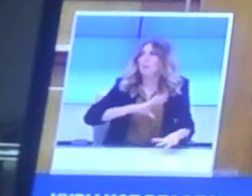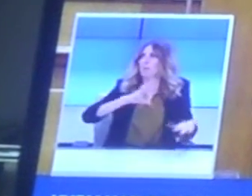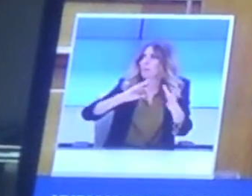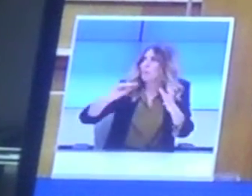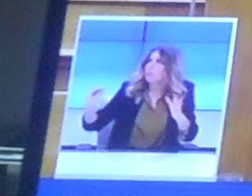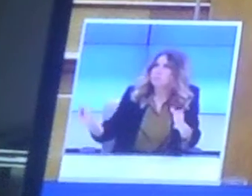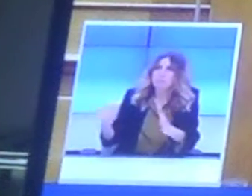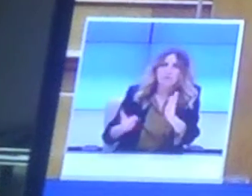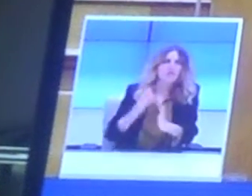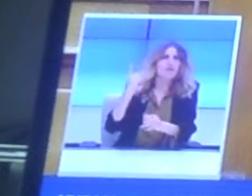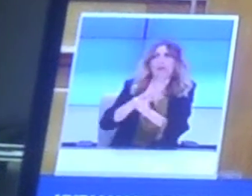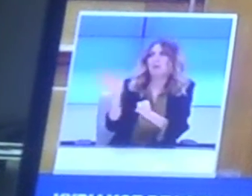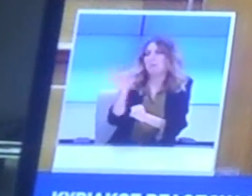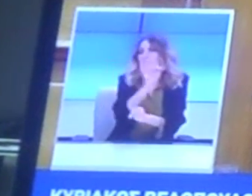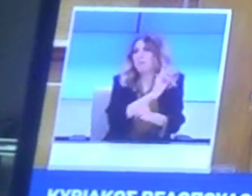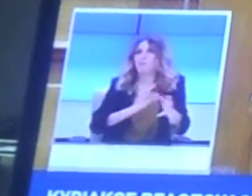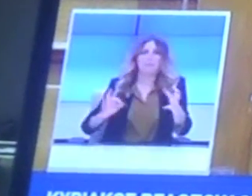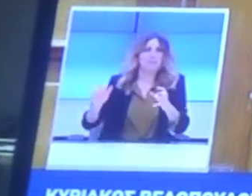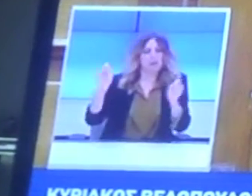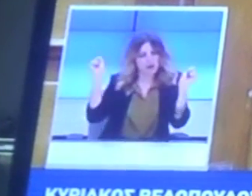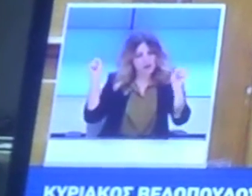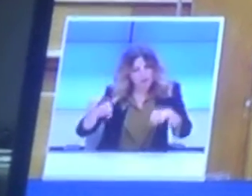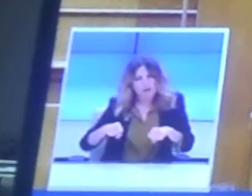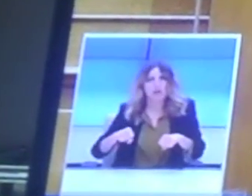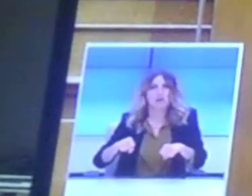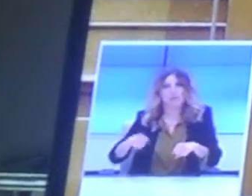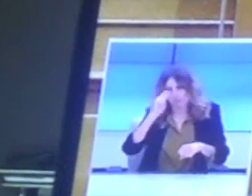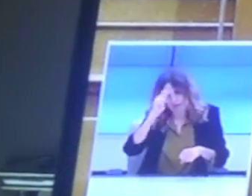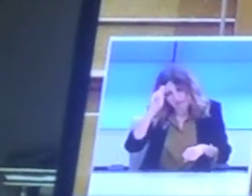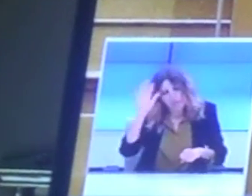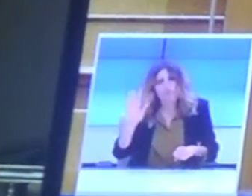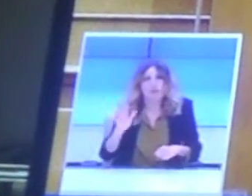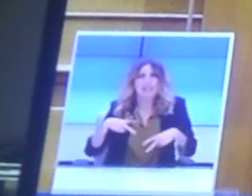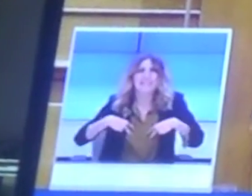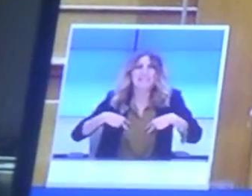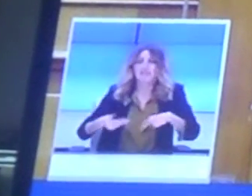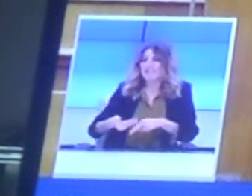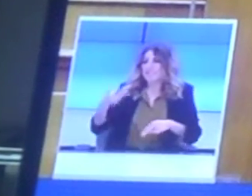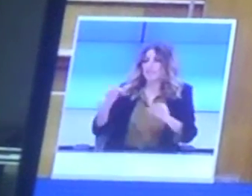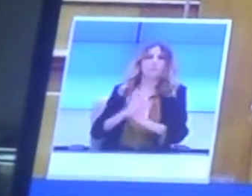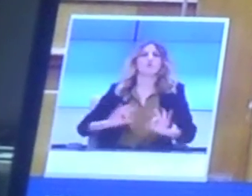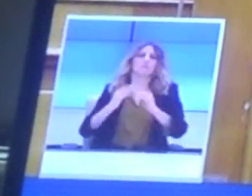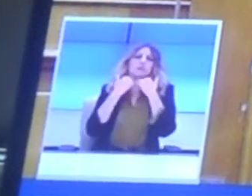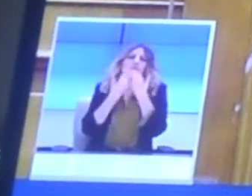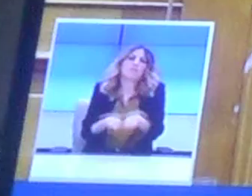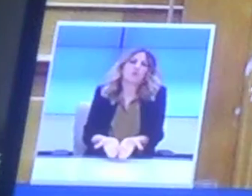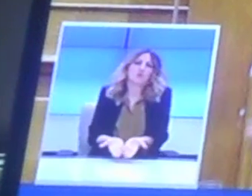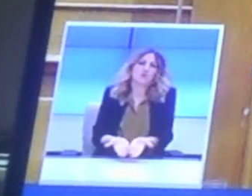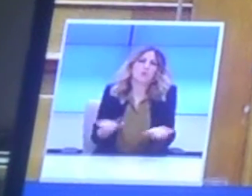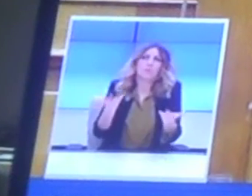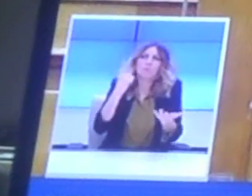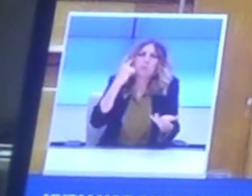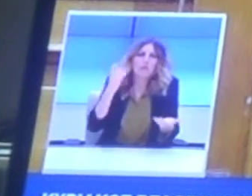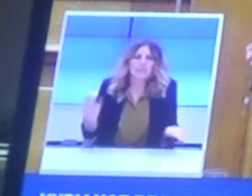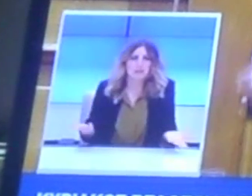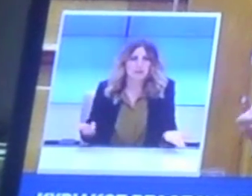πρόβλημα στη χώρα. Εξαπτού και μόνο όμως θα έπρεπε ο πρωθυπουργός μαζί με τους υπόλοιπους προέδρους των κομμάτων και τους ειδικούς